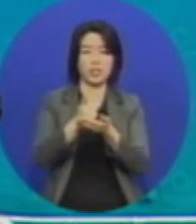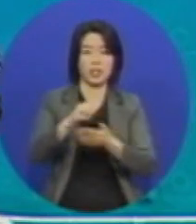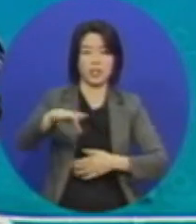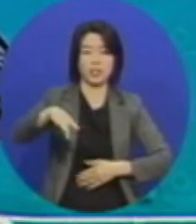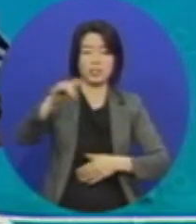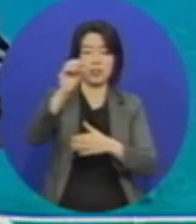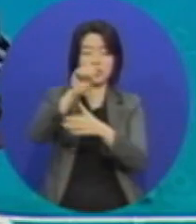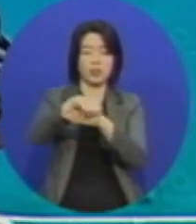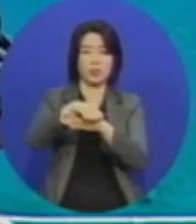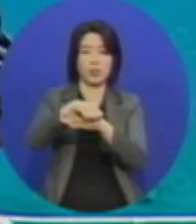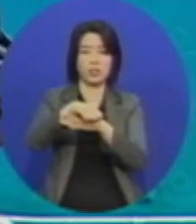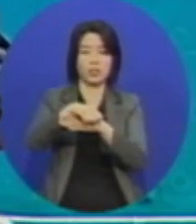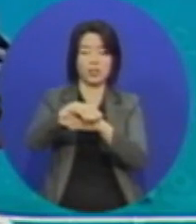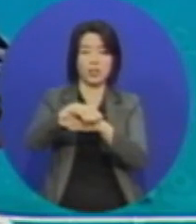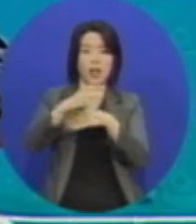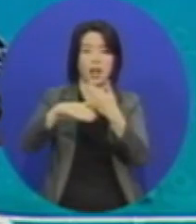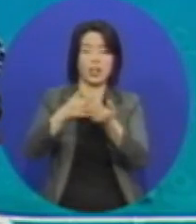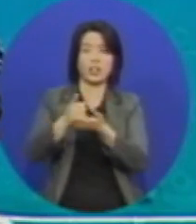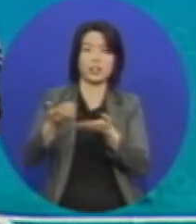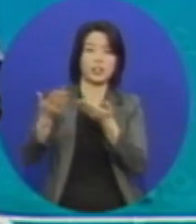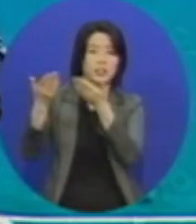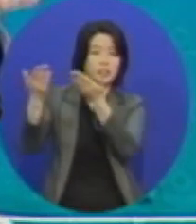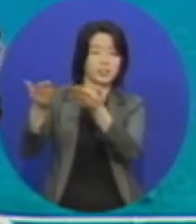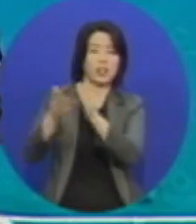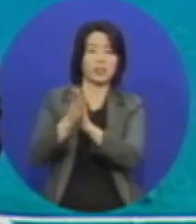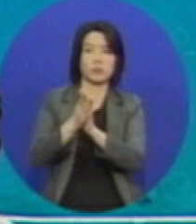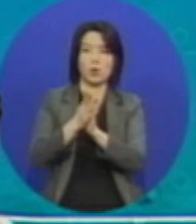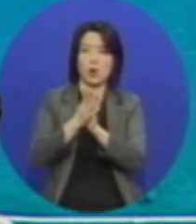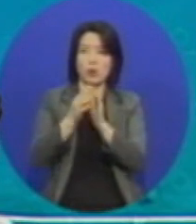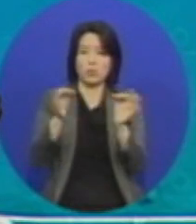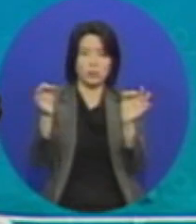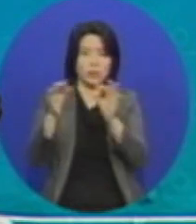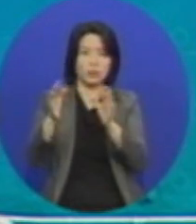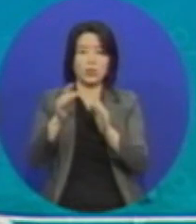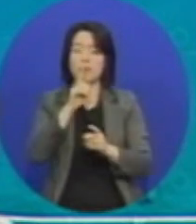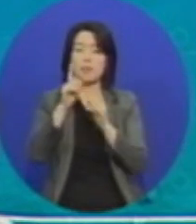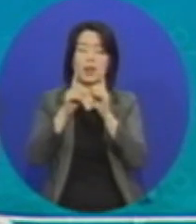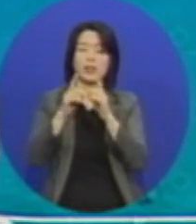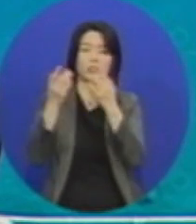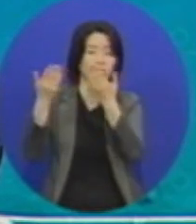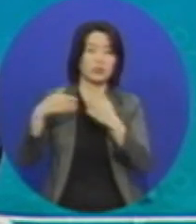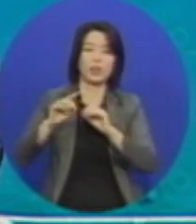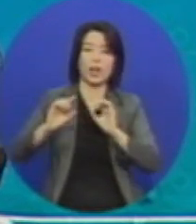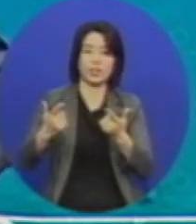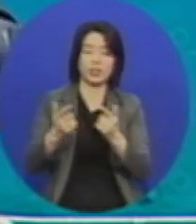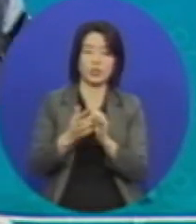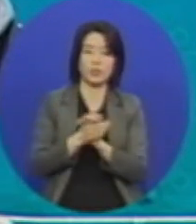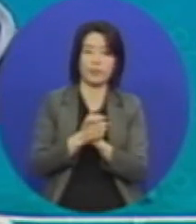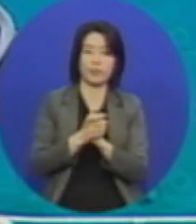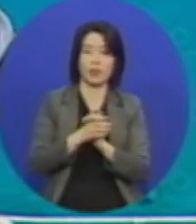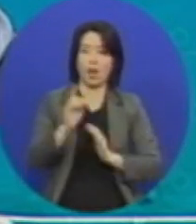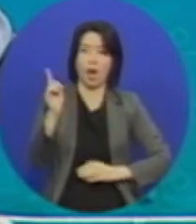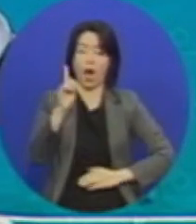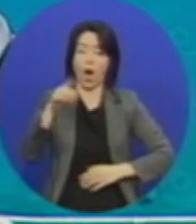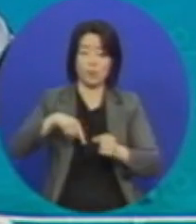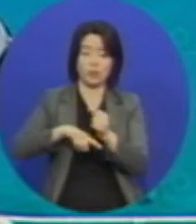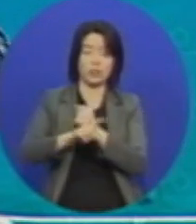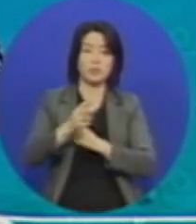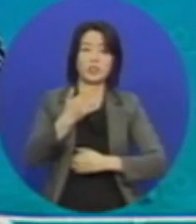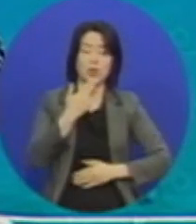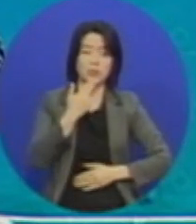열매를 하나님께 드리라 는 말씀을 즉흥적으로 하신 게 아닙니다 하나님의 아무 의미없이